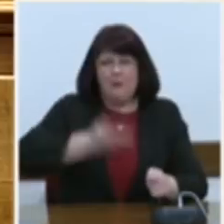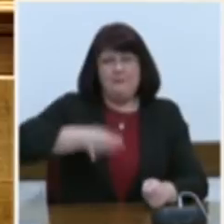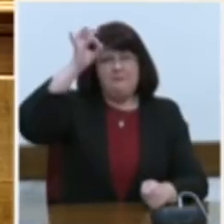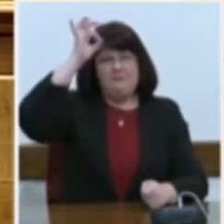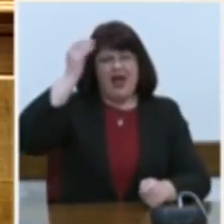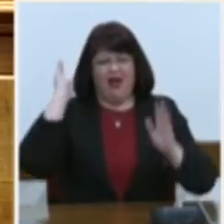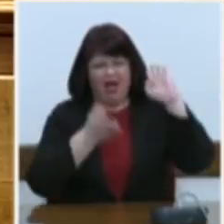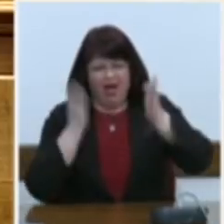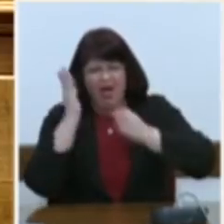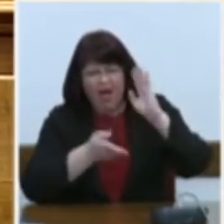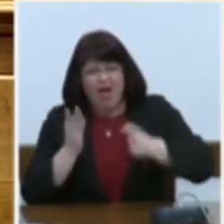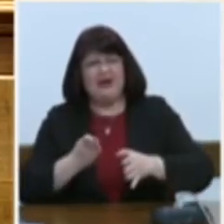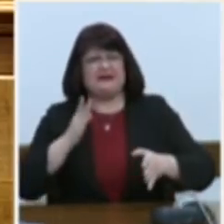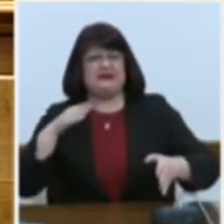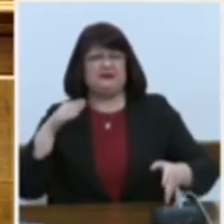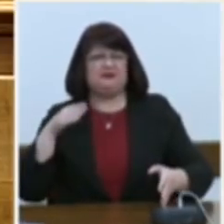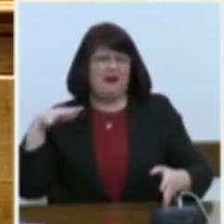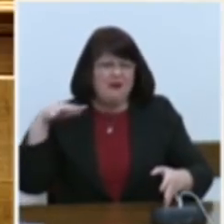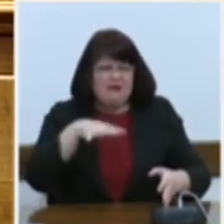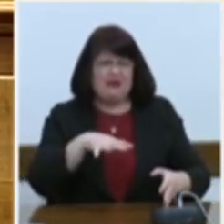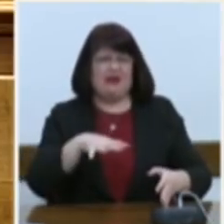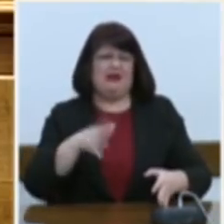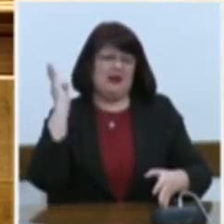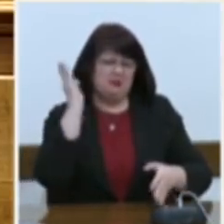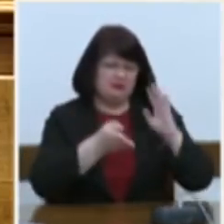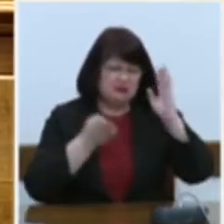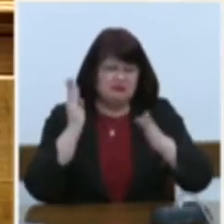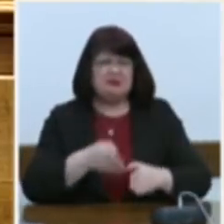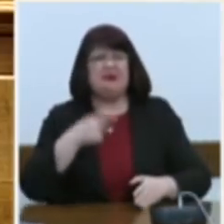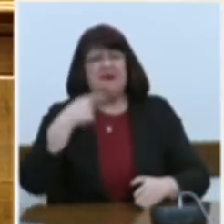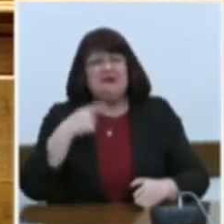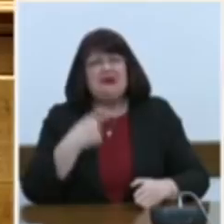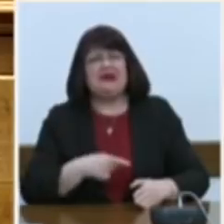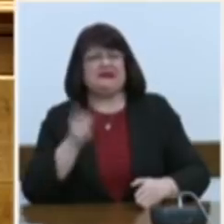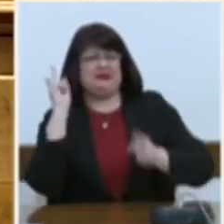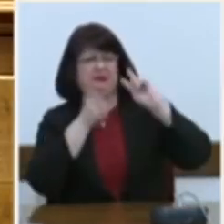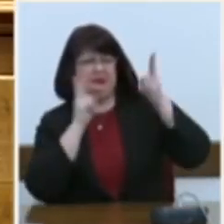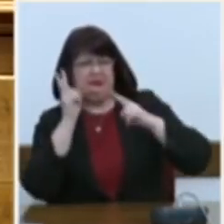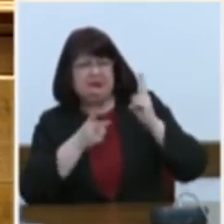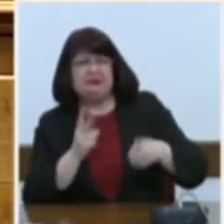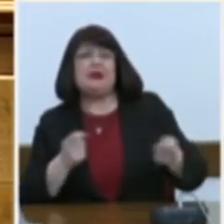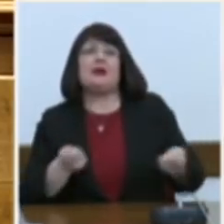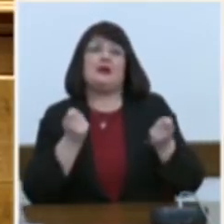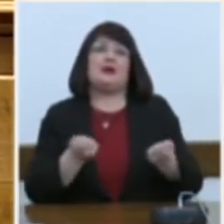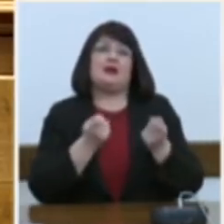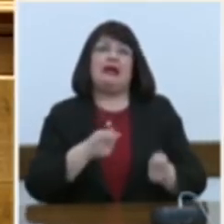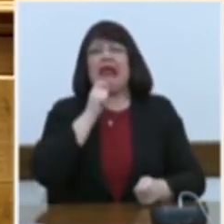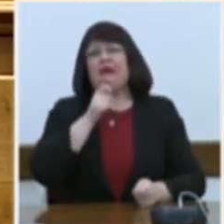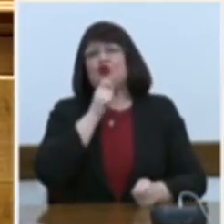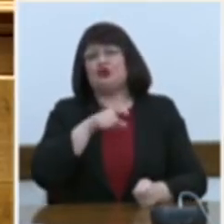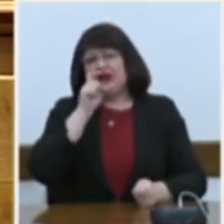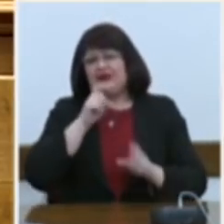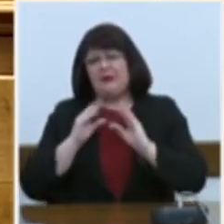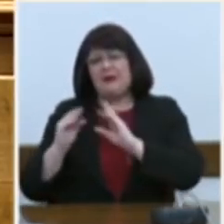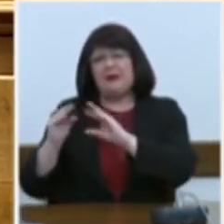τον αυταρχισμό, την τρομοκρατία και τη συκοφαντία. Αξιοποιώντας τους γνωστούς παπαγάλους, όταν κάποιοι